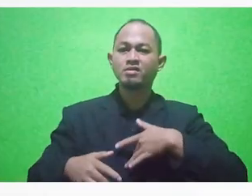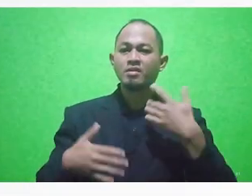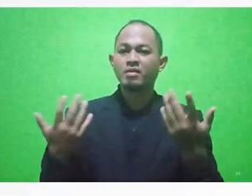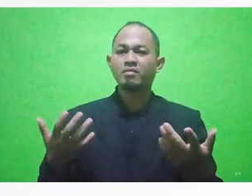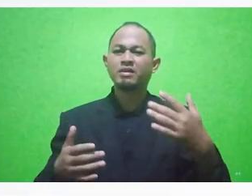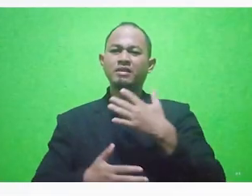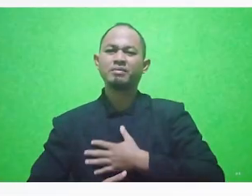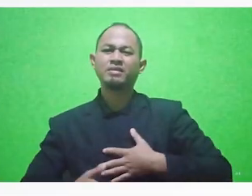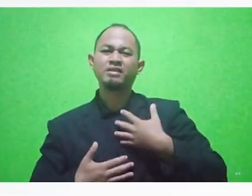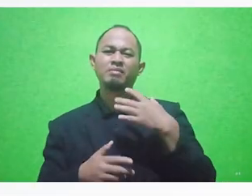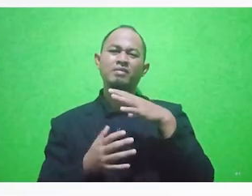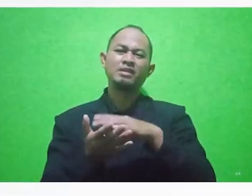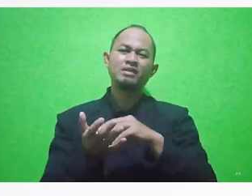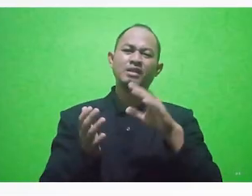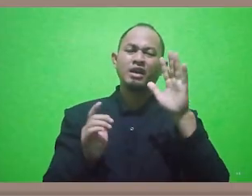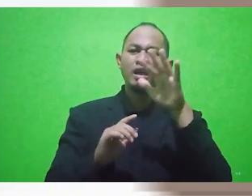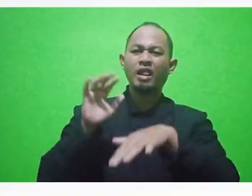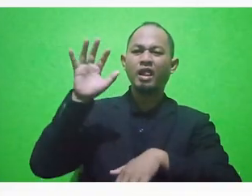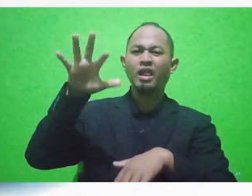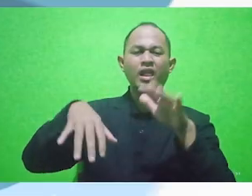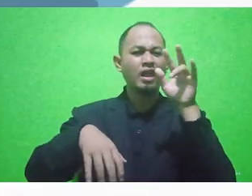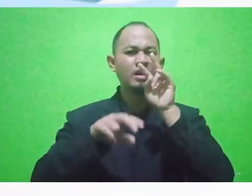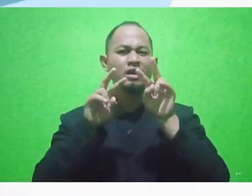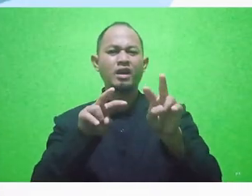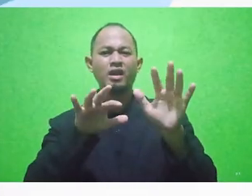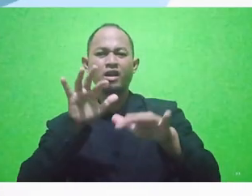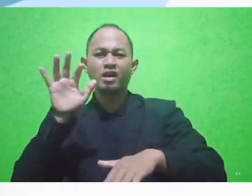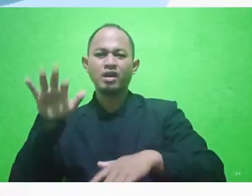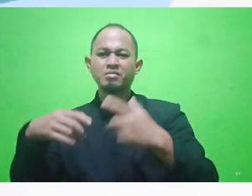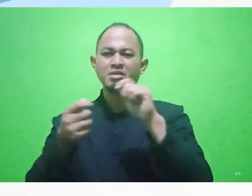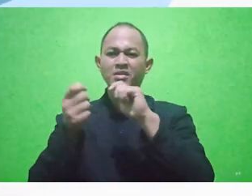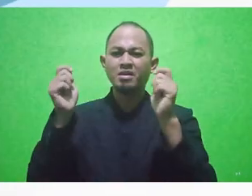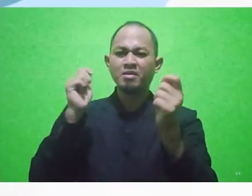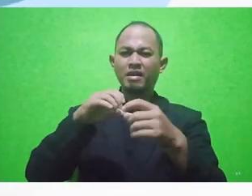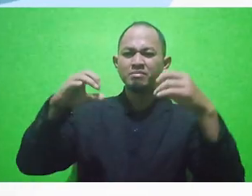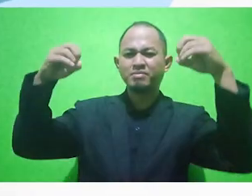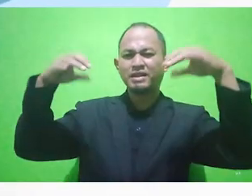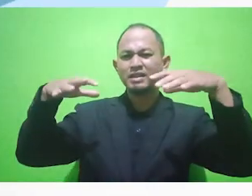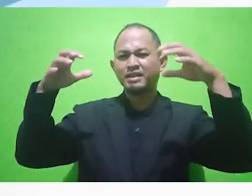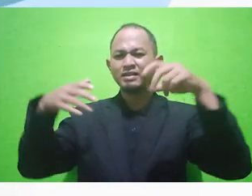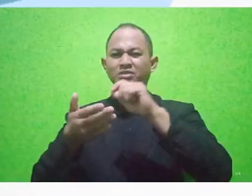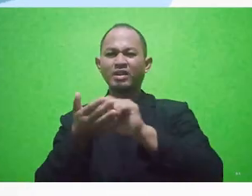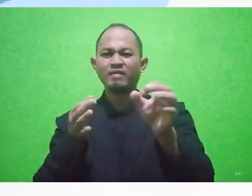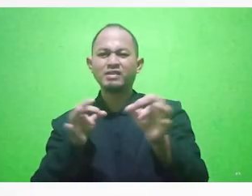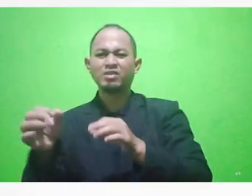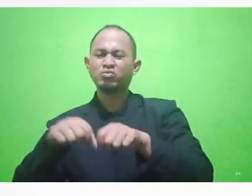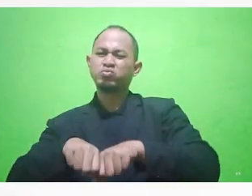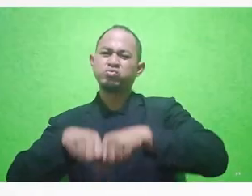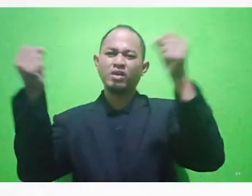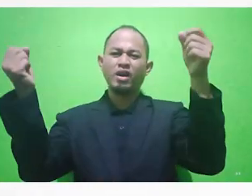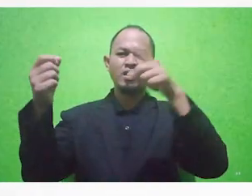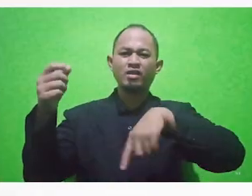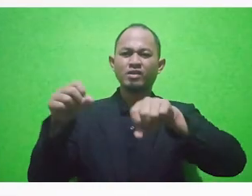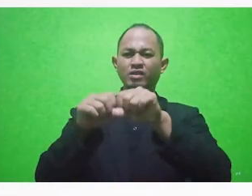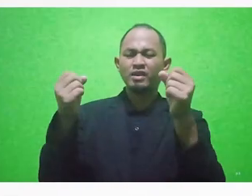mengganggu kenyamanan belajar, tanaman cepat layu, dan perubahan pola hujan yang menyebabkan banjir sehingga merusak fasilitas satuan